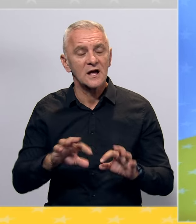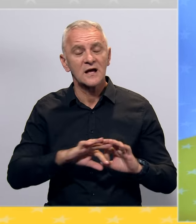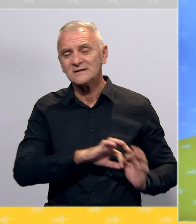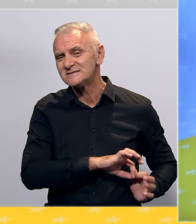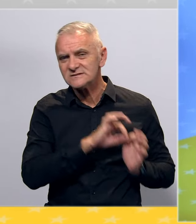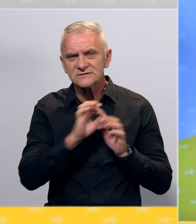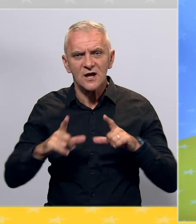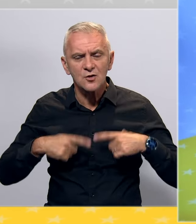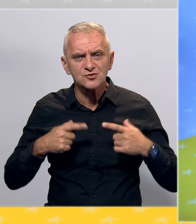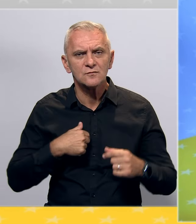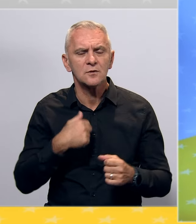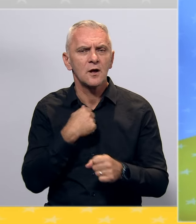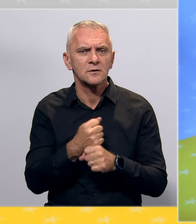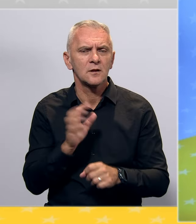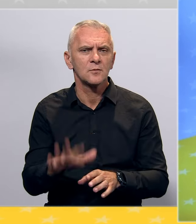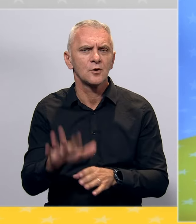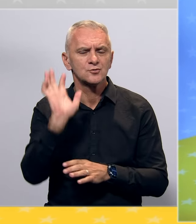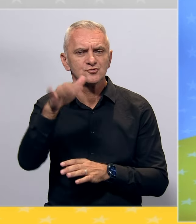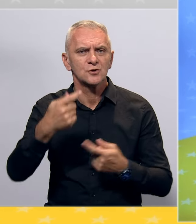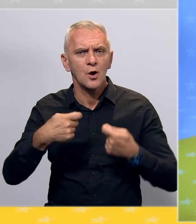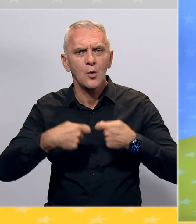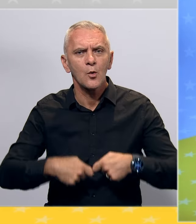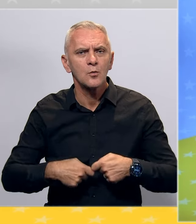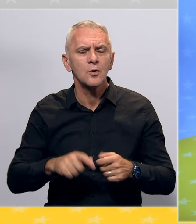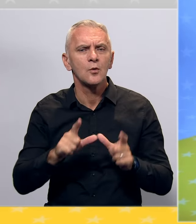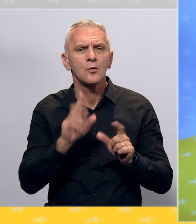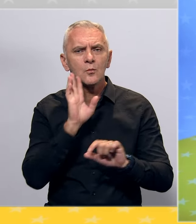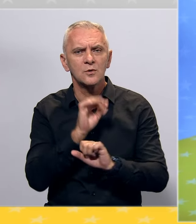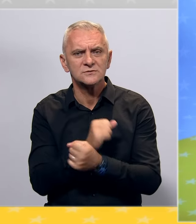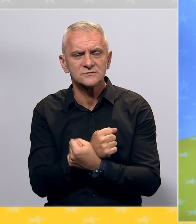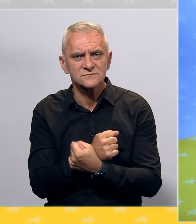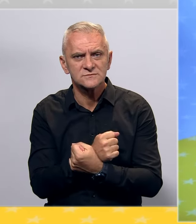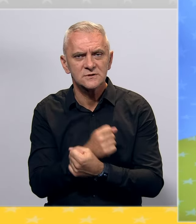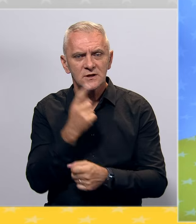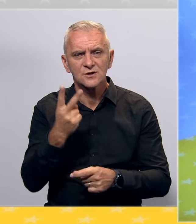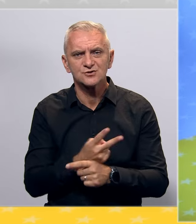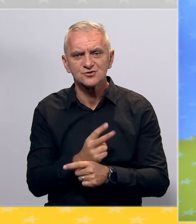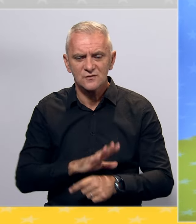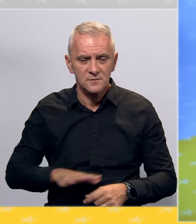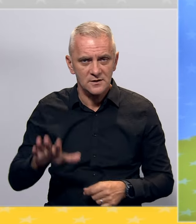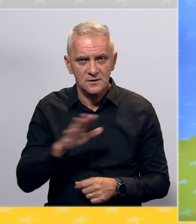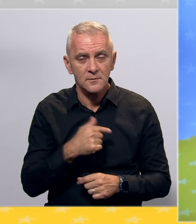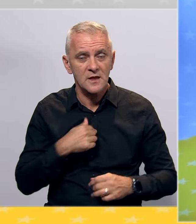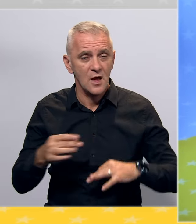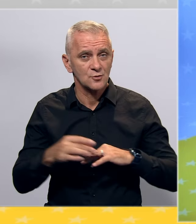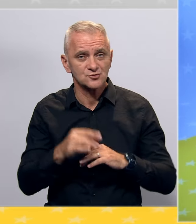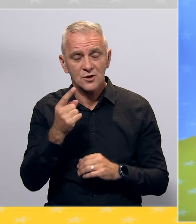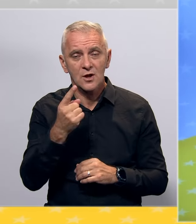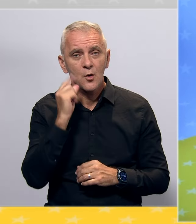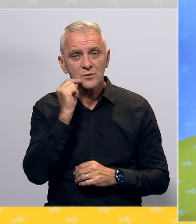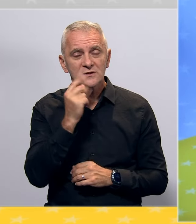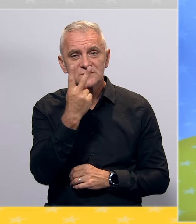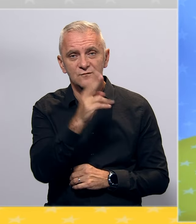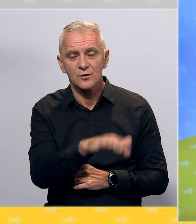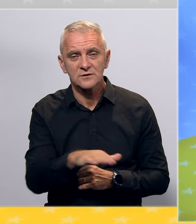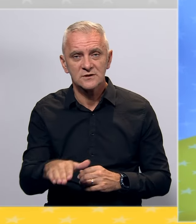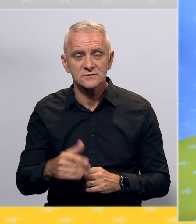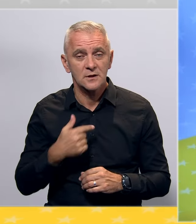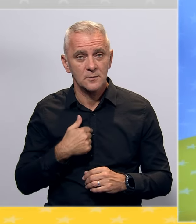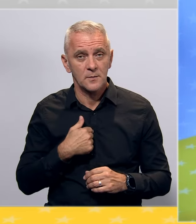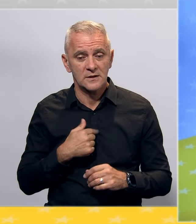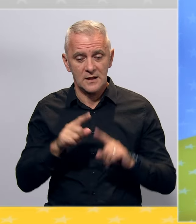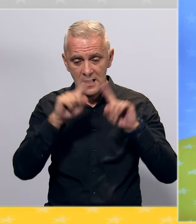život bavim košarkom nastupajući za klubove u Bosni i Hercegovini i državama regije. Oženjen sam i otac dvoje djece. Uz mene